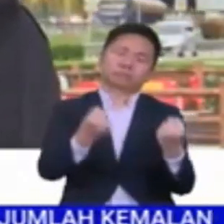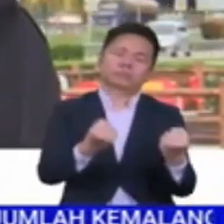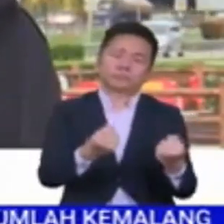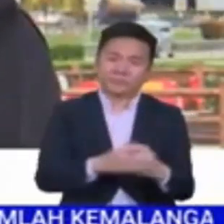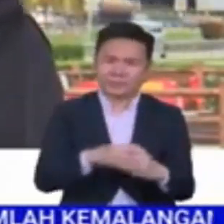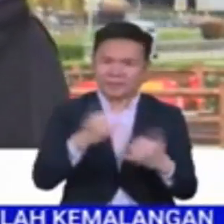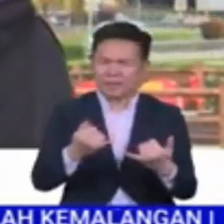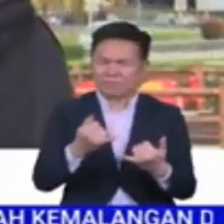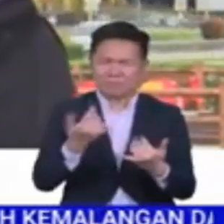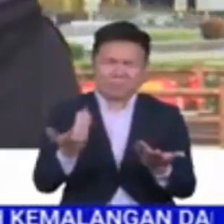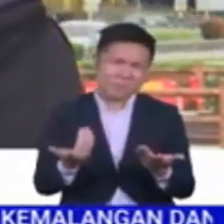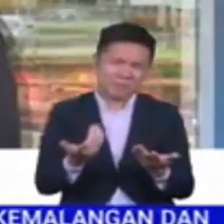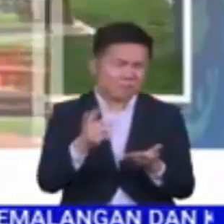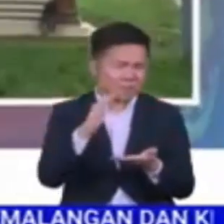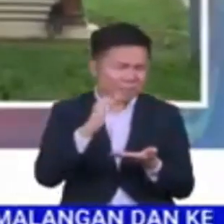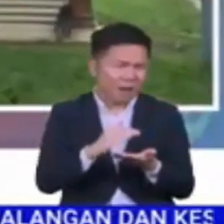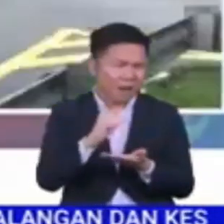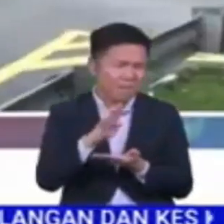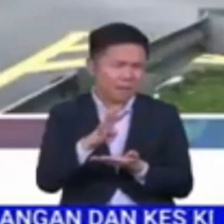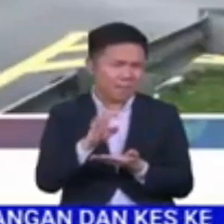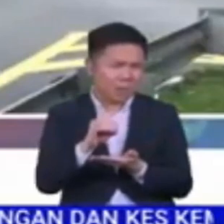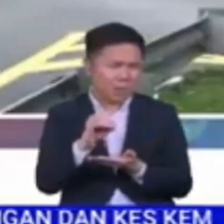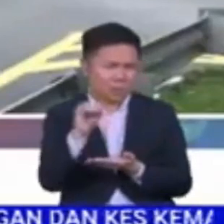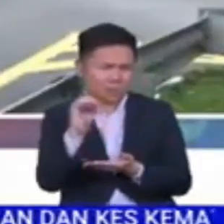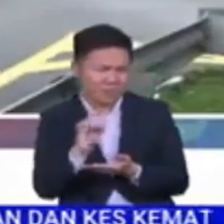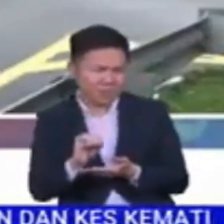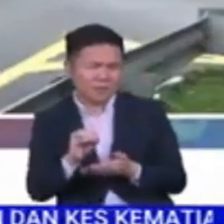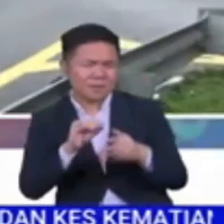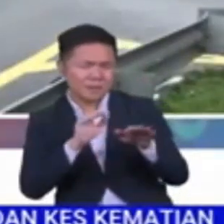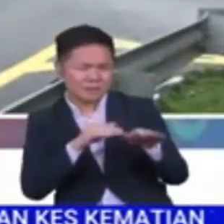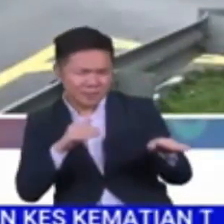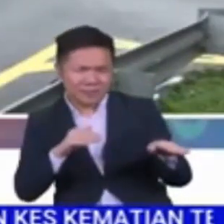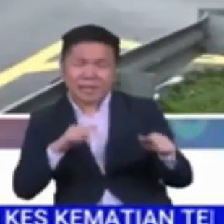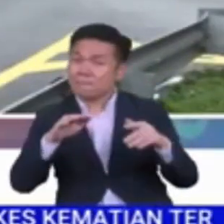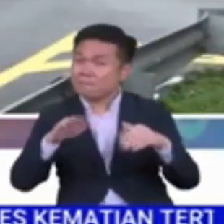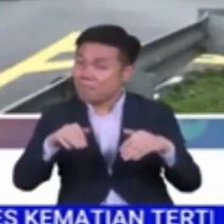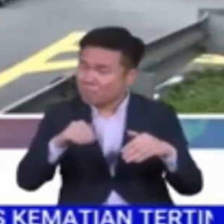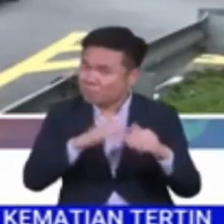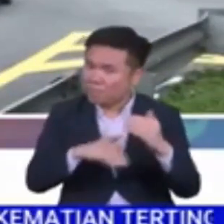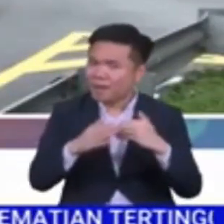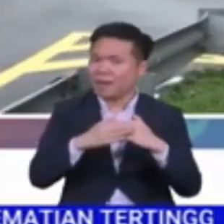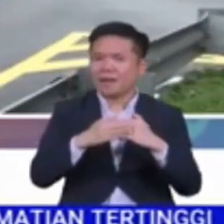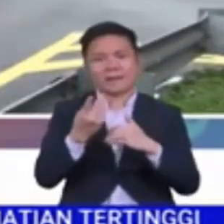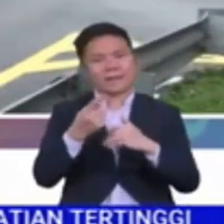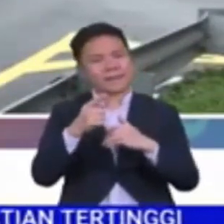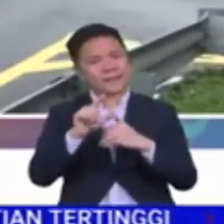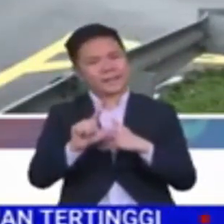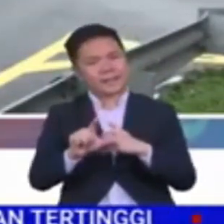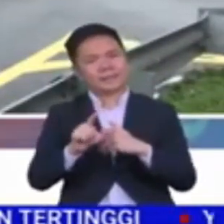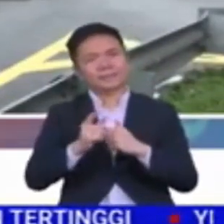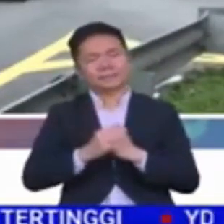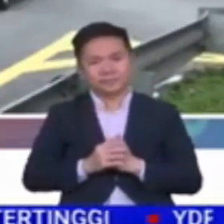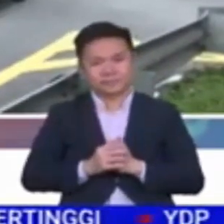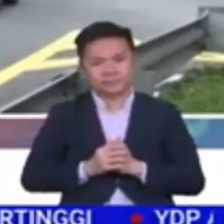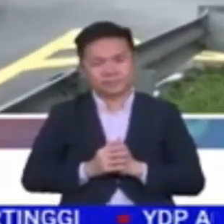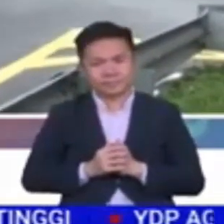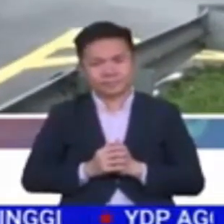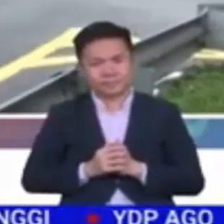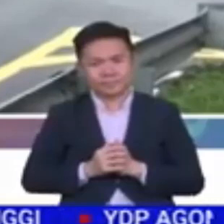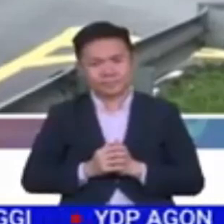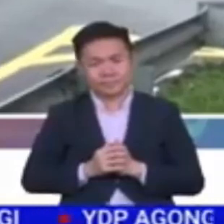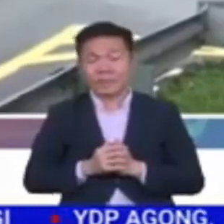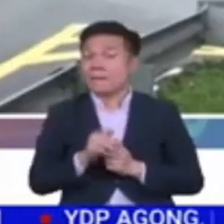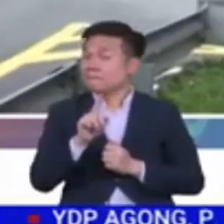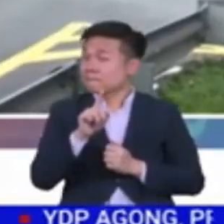hanya tinggal 40% lebih kurang yang masih belum lagi balik ke tempat kediaman masing-masing. Jadi cuma